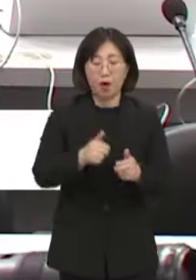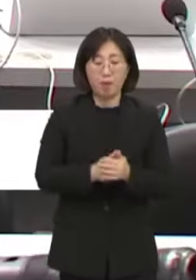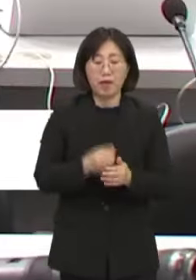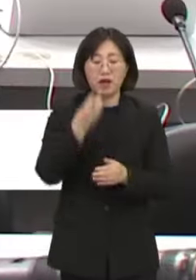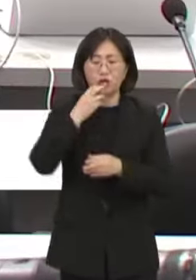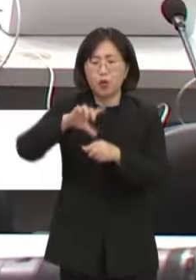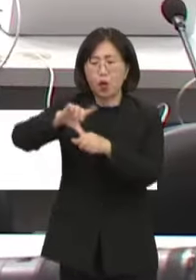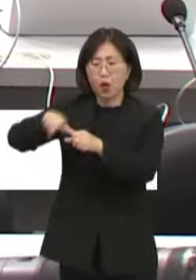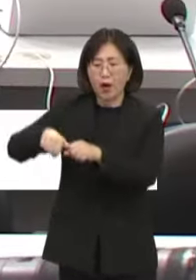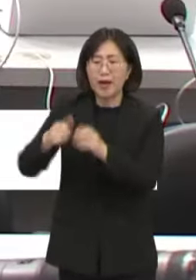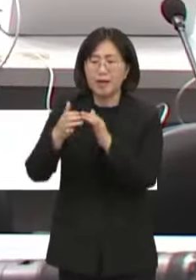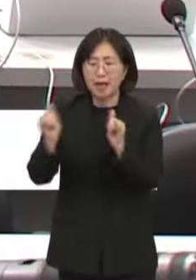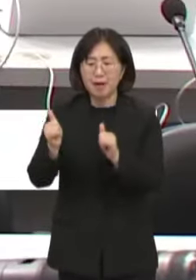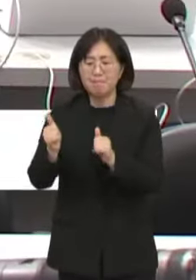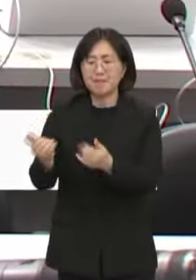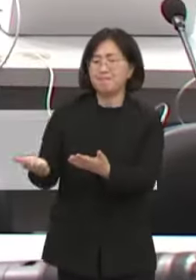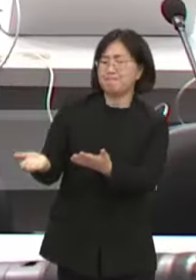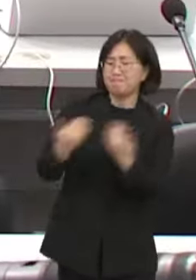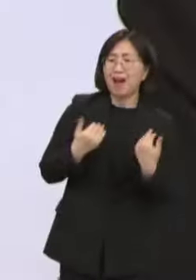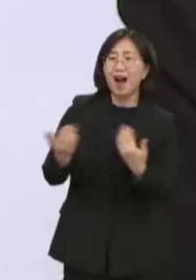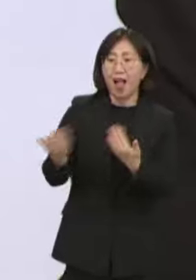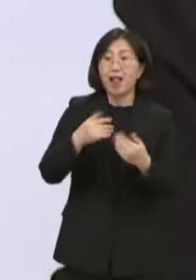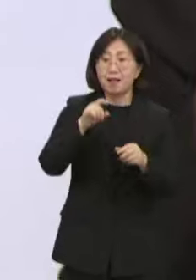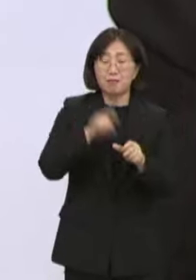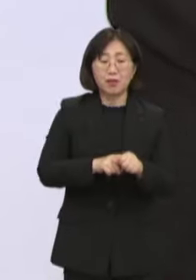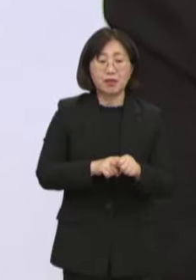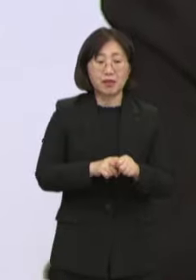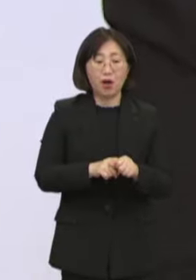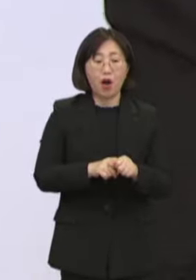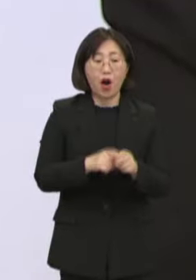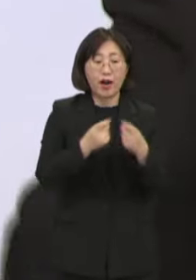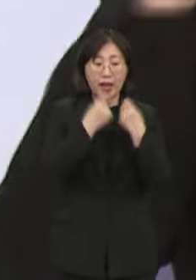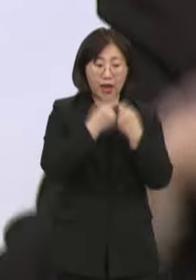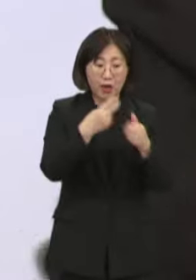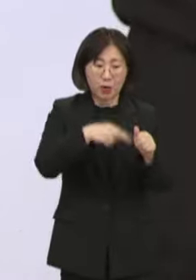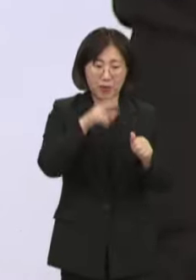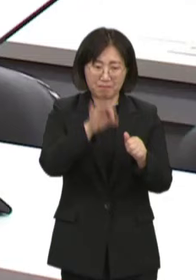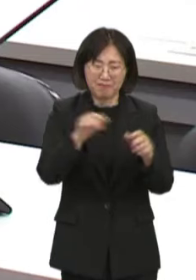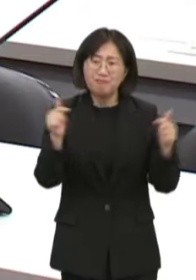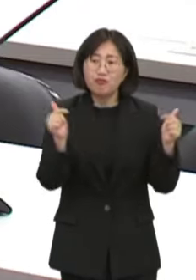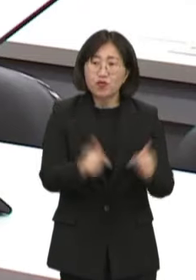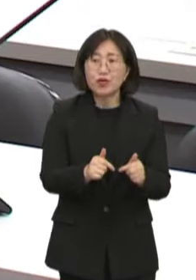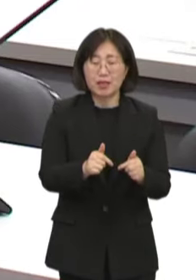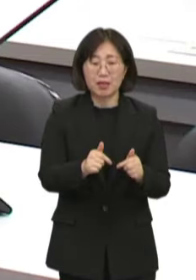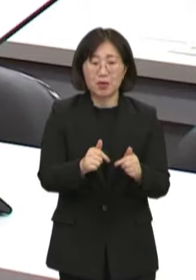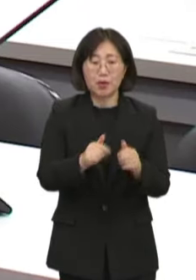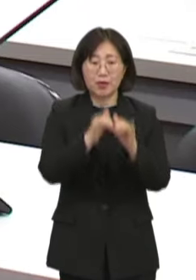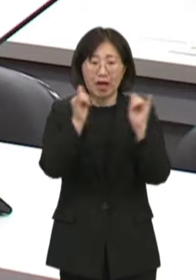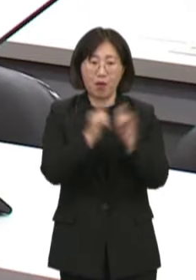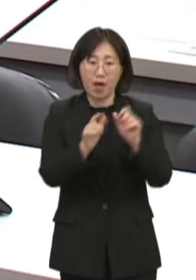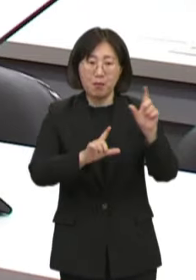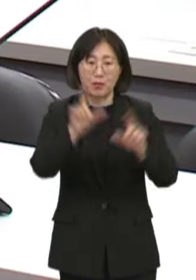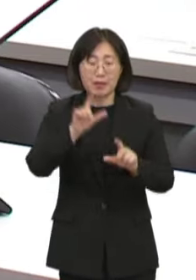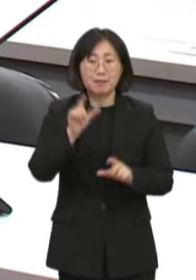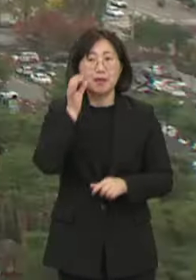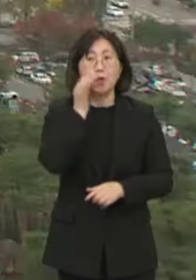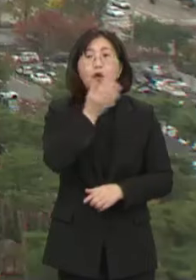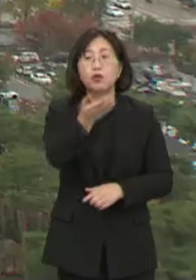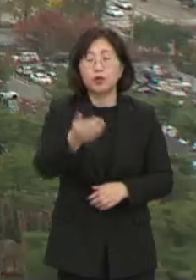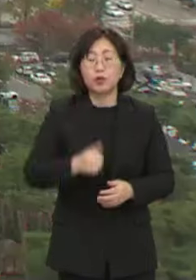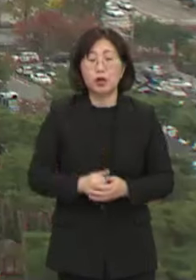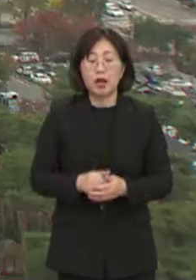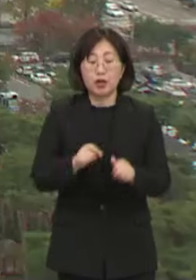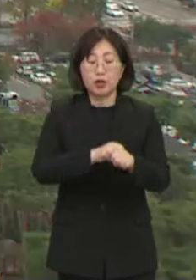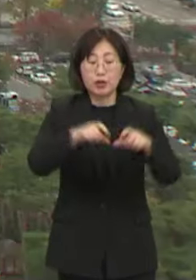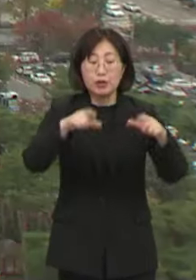쏠리는 지역 인재들의 발걸음을 돌려놓겠다는 것으로 특히 사교육비를 획기적으로 줄이는 사회적 모델을 제시하게 됩니다.